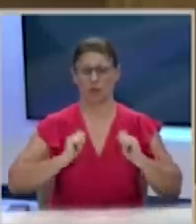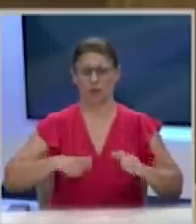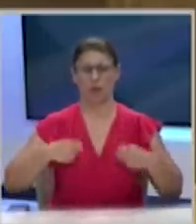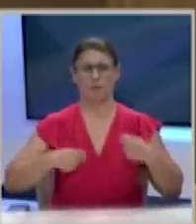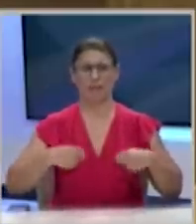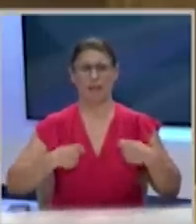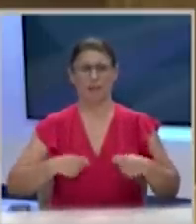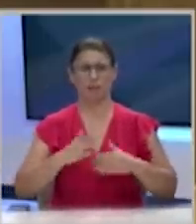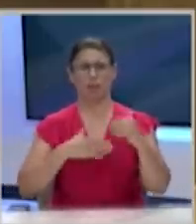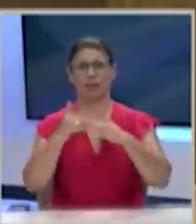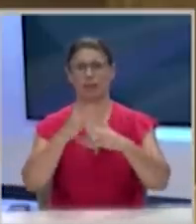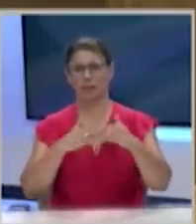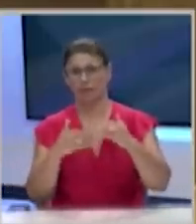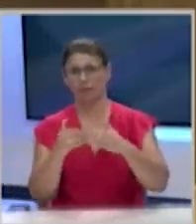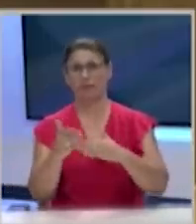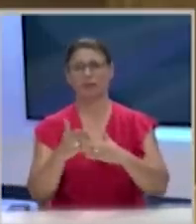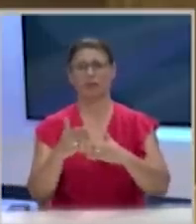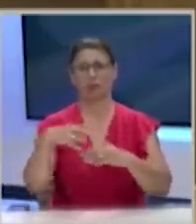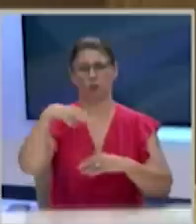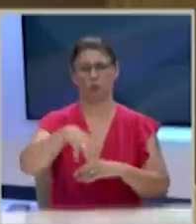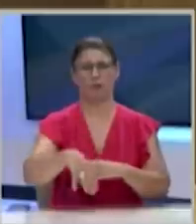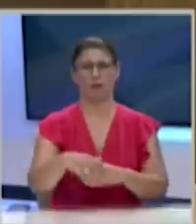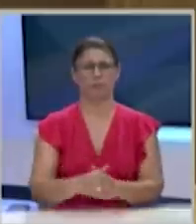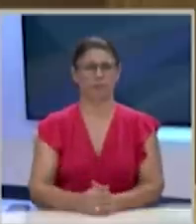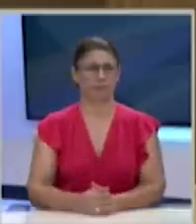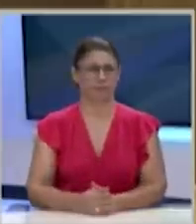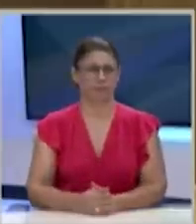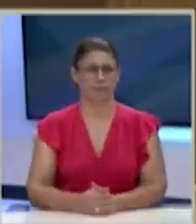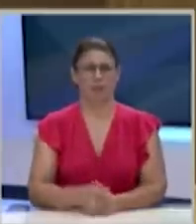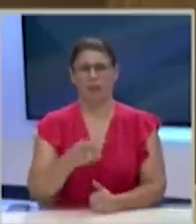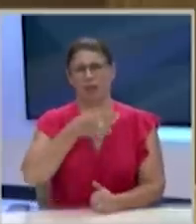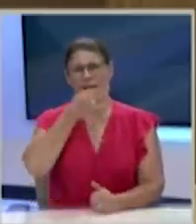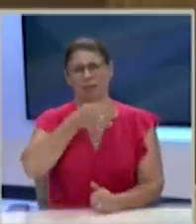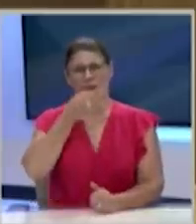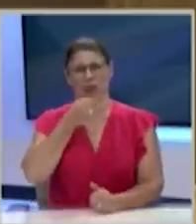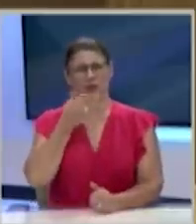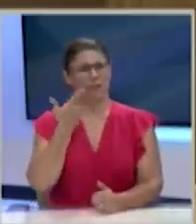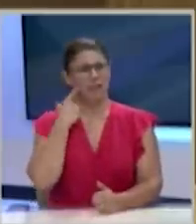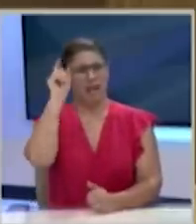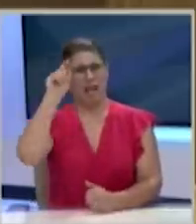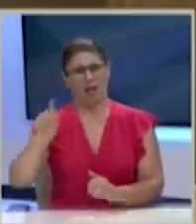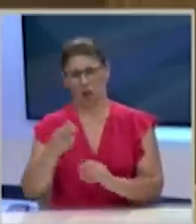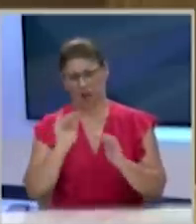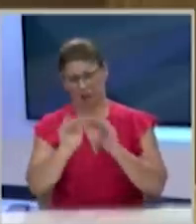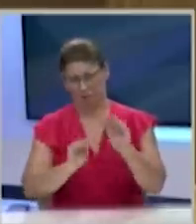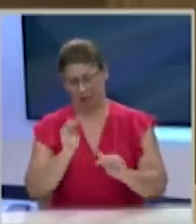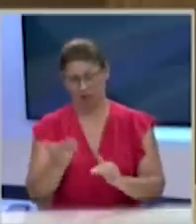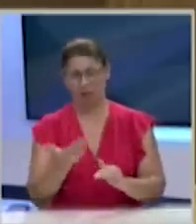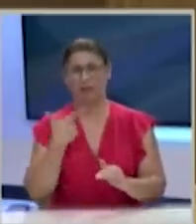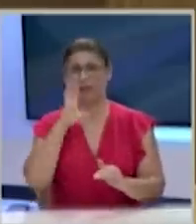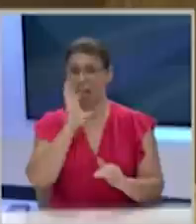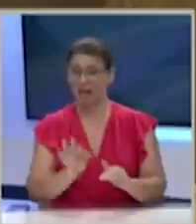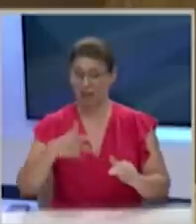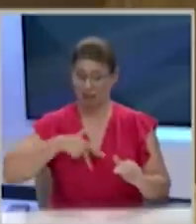καπιταλιστικό κατασκευαστικό κλάδο. Τα ρητορικά είναι τα αιτήματα, γιατί η αλήθεια είναι ότι η κυβέρνηση και